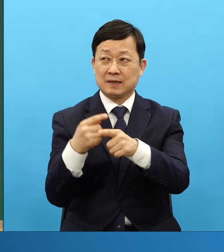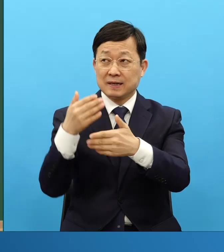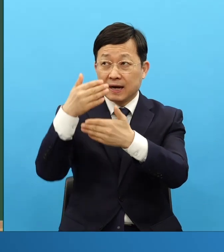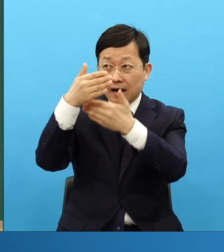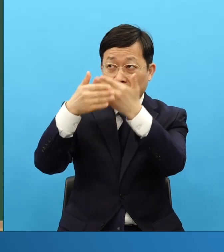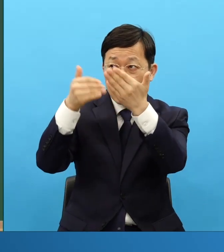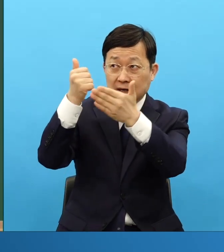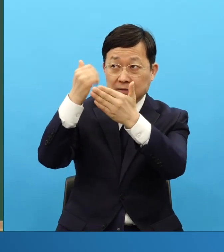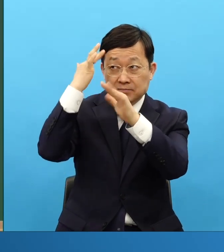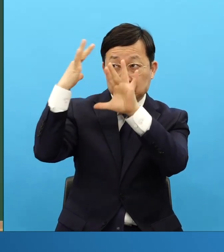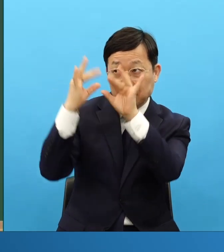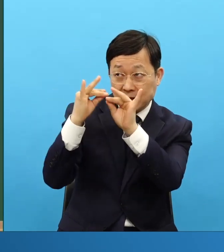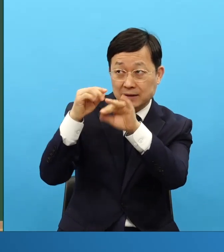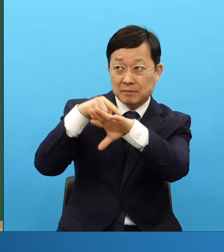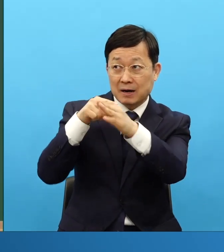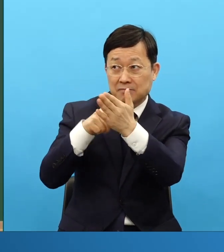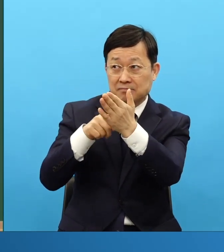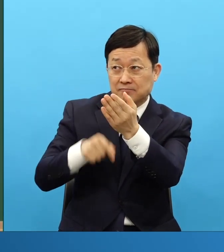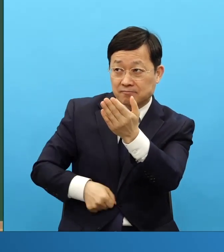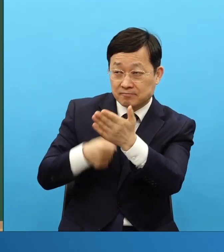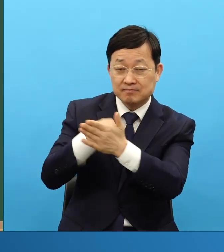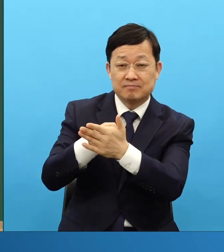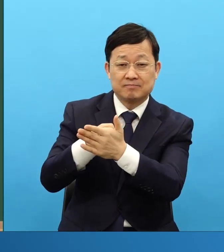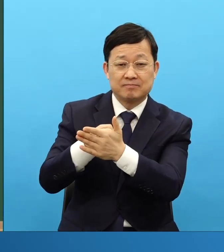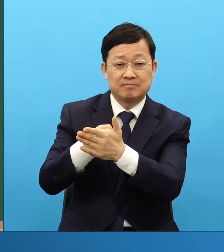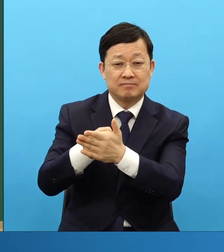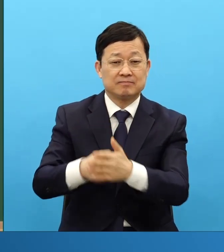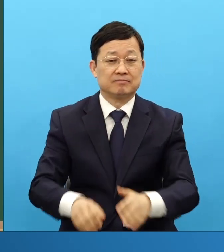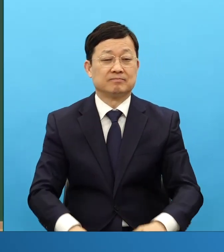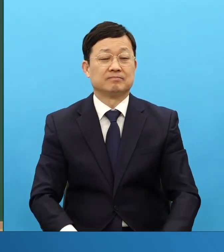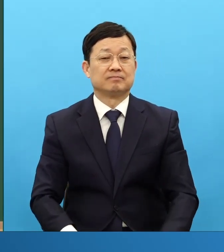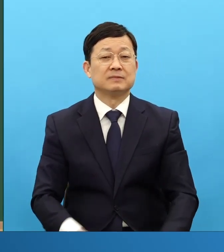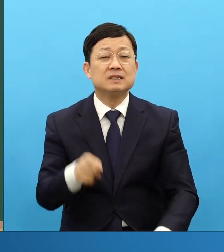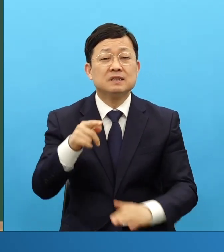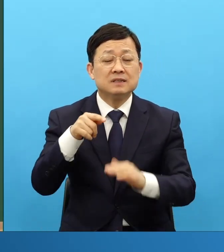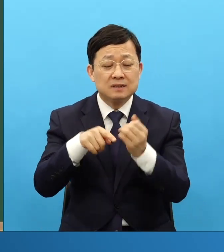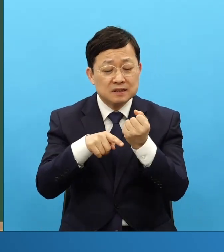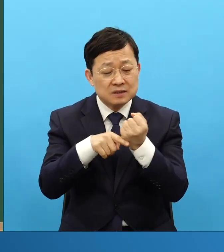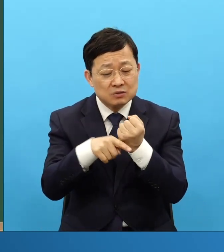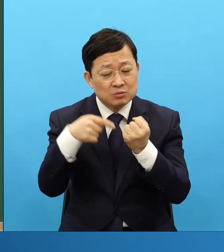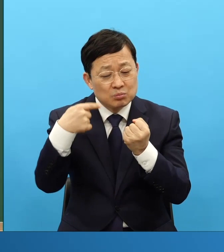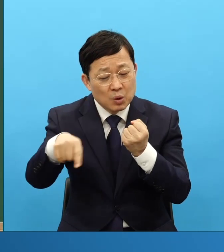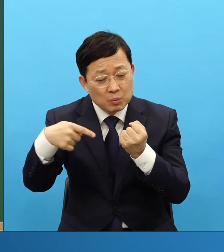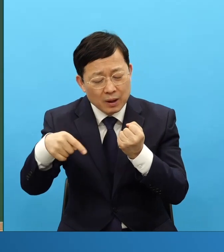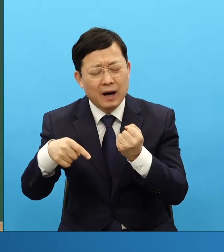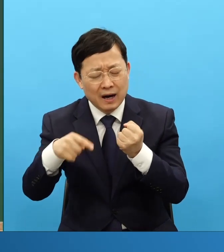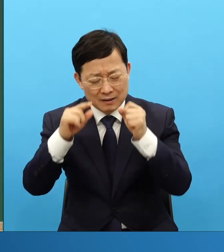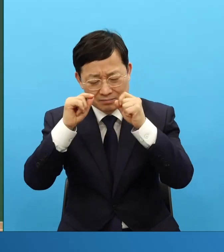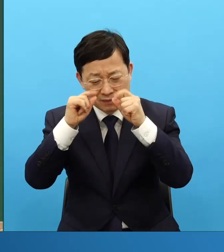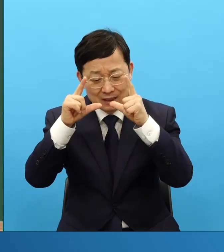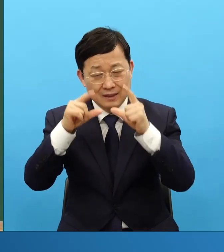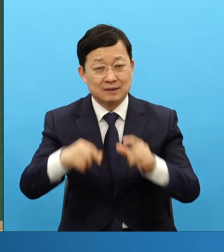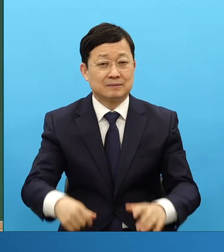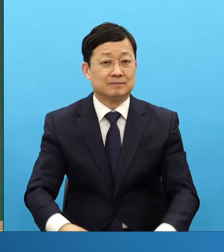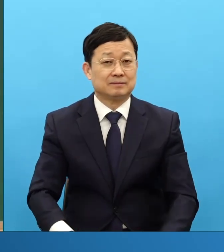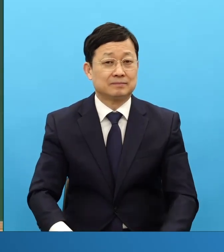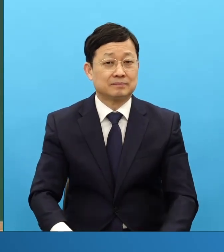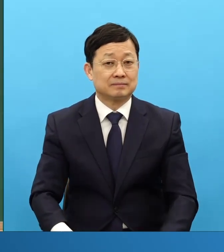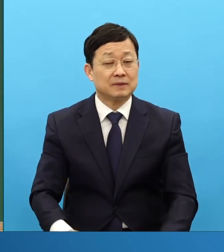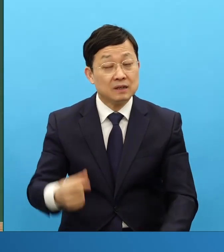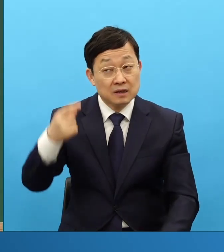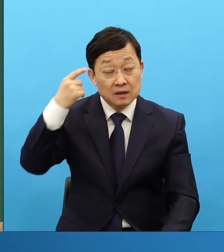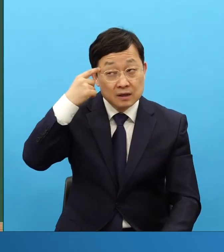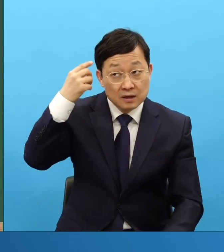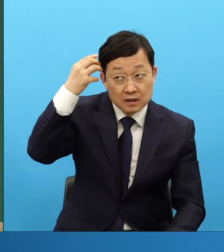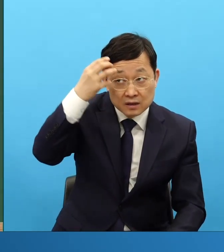well. 왜냐? Why? 이유 아니까. Because they knew the reason. 영적인 거 전혀 모르기